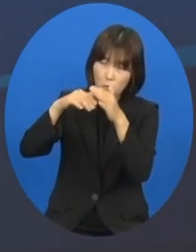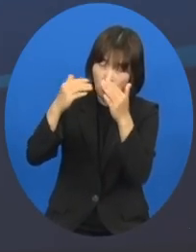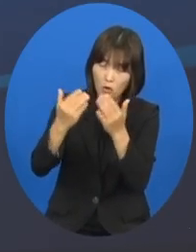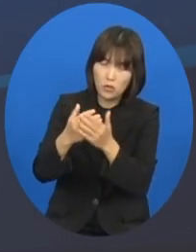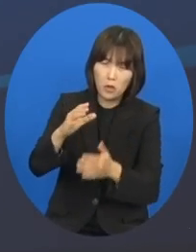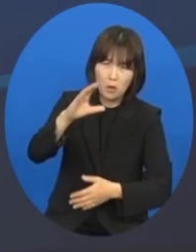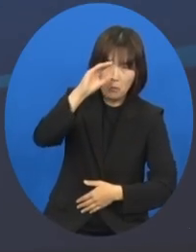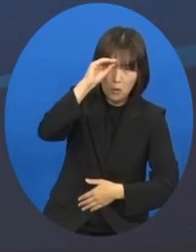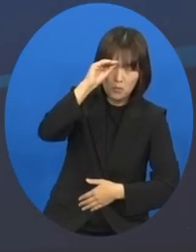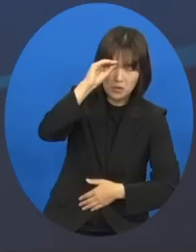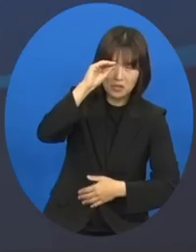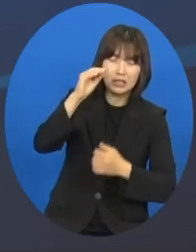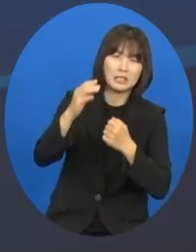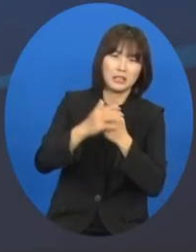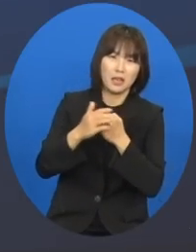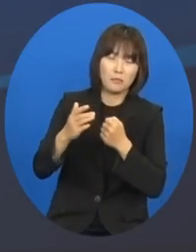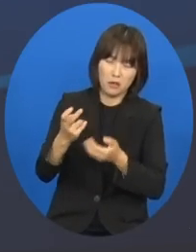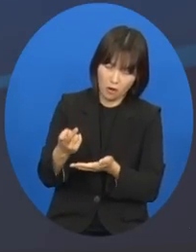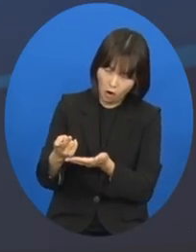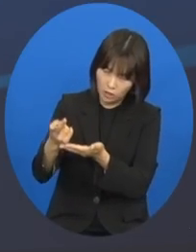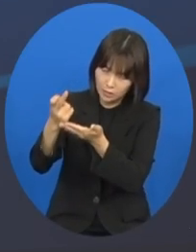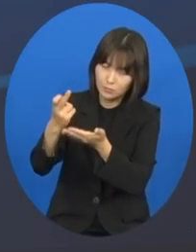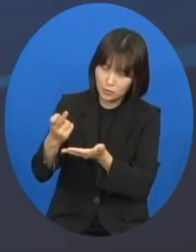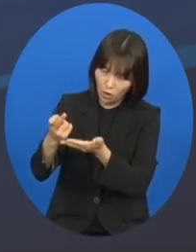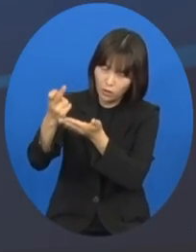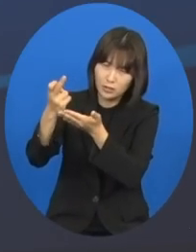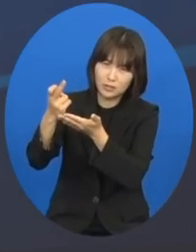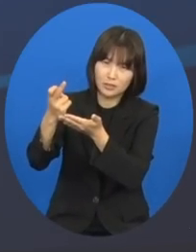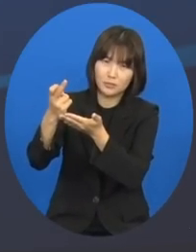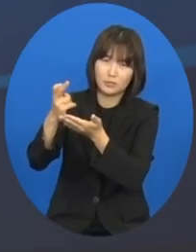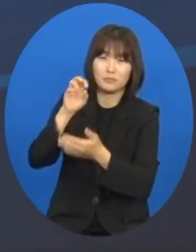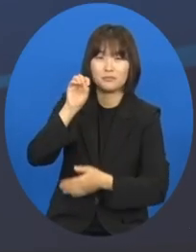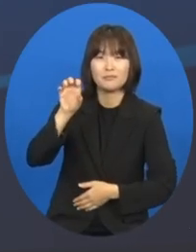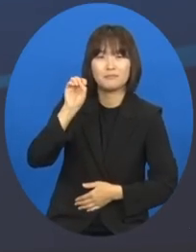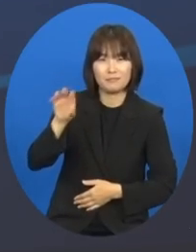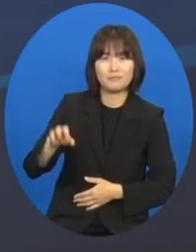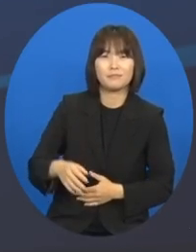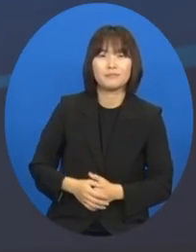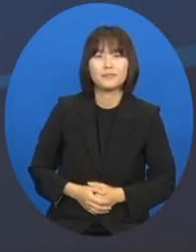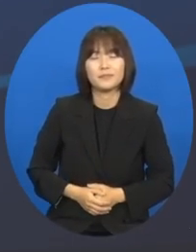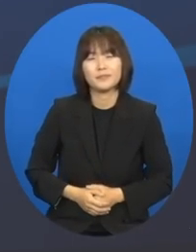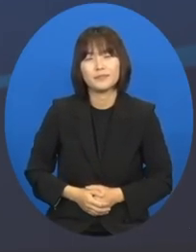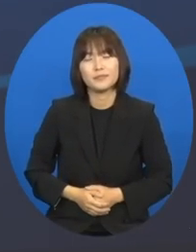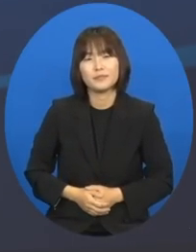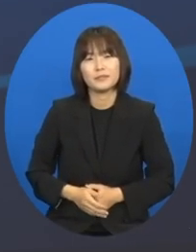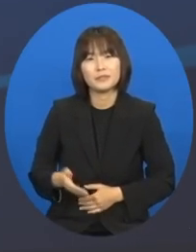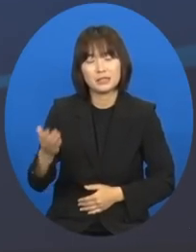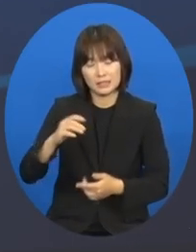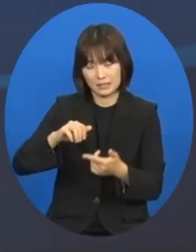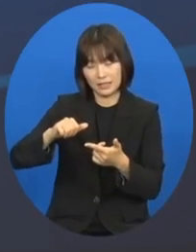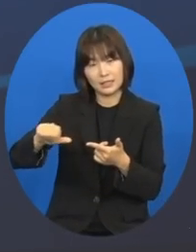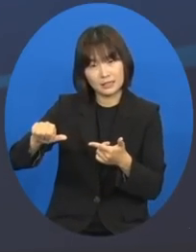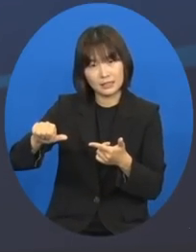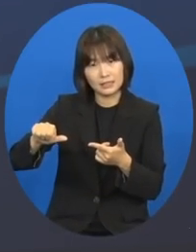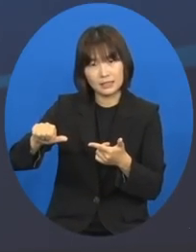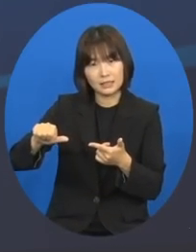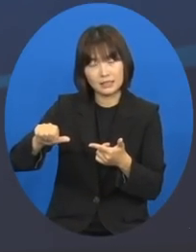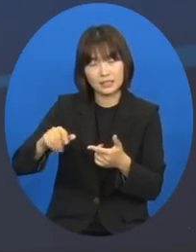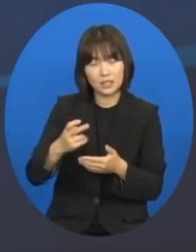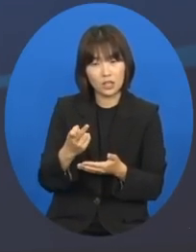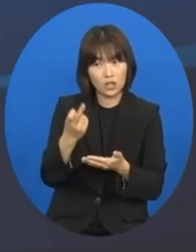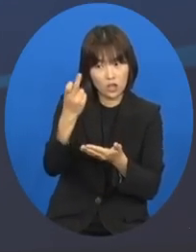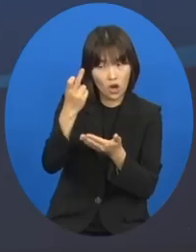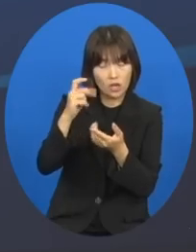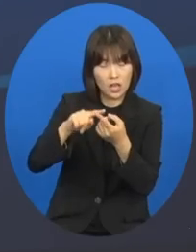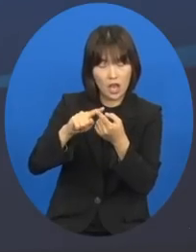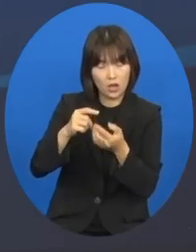어르신이기 때문에 형님 그렇게 하겠습니다 항상 이렇게 얘기합니다 그런데이 아이가 한편으로는 형에 대한 존경심이 있지만